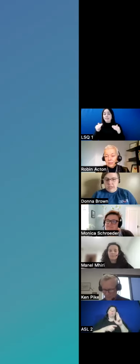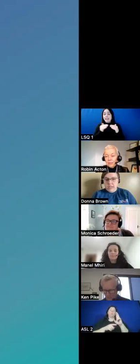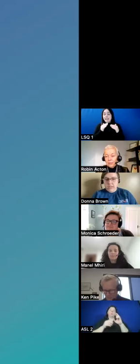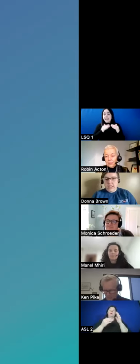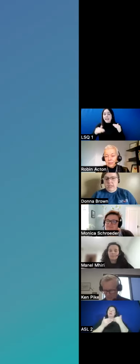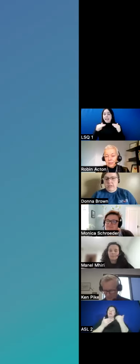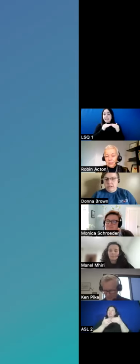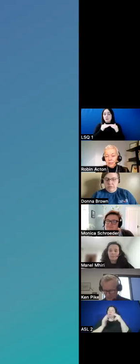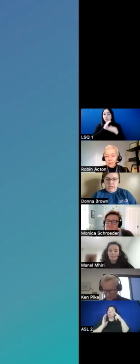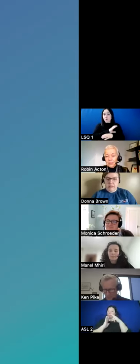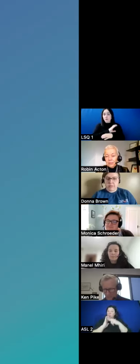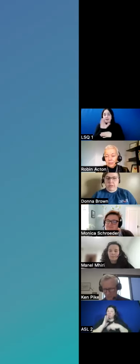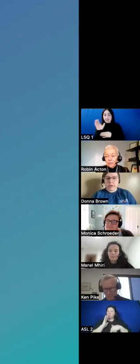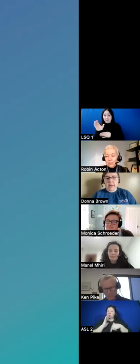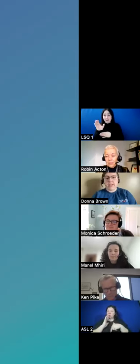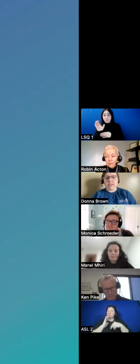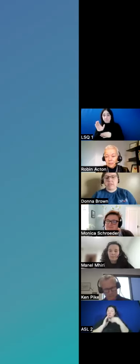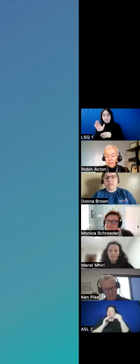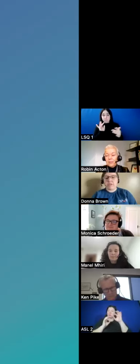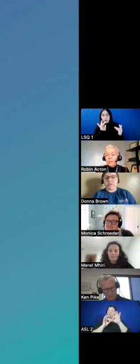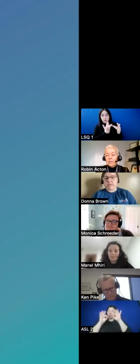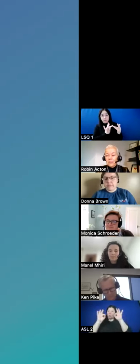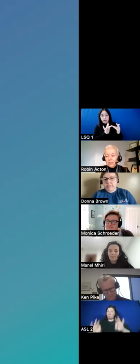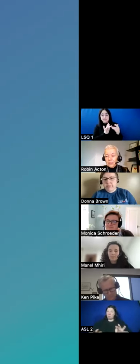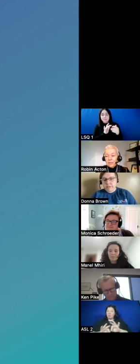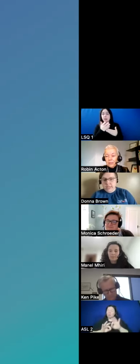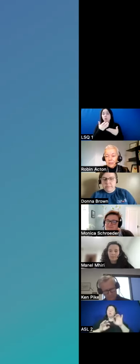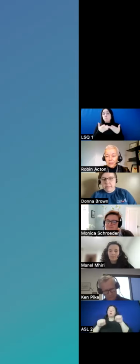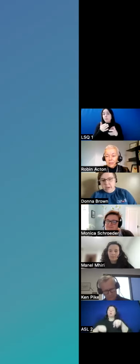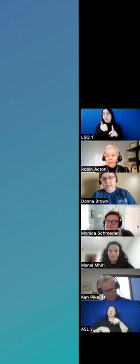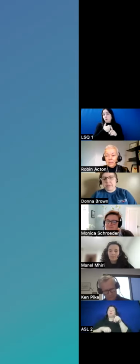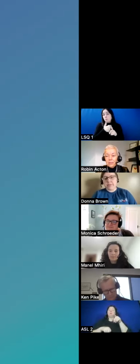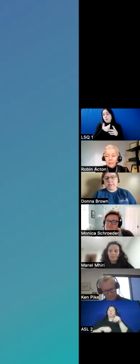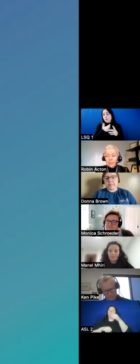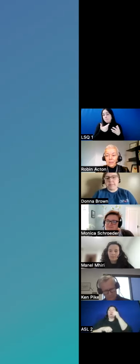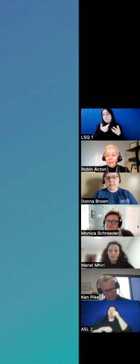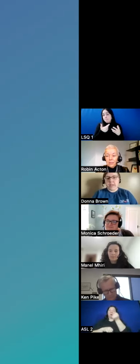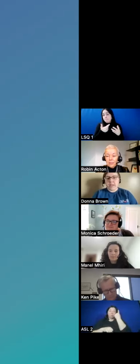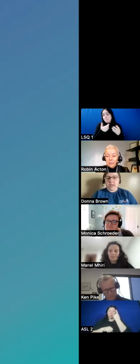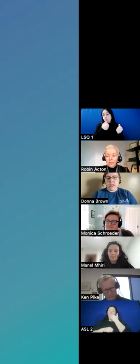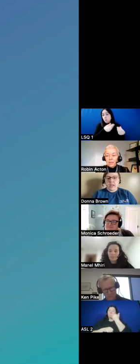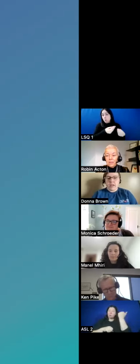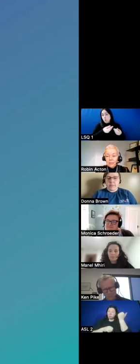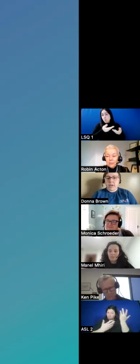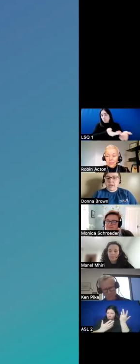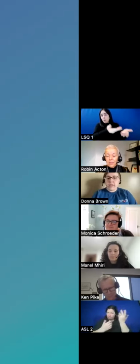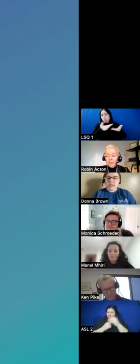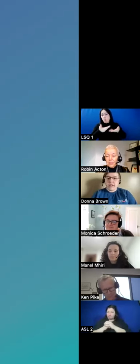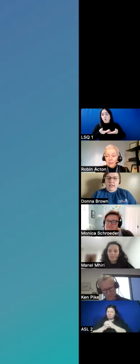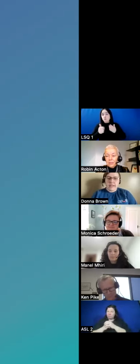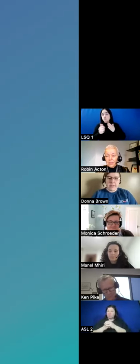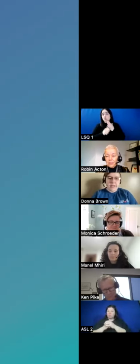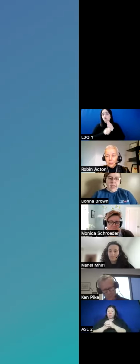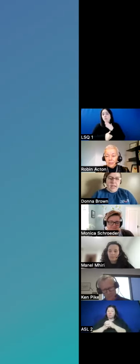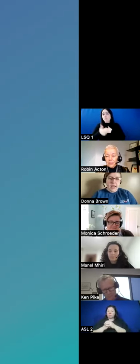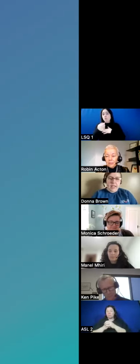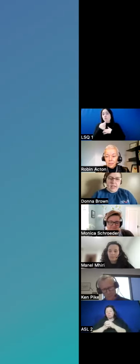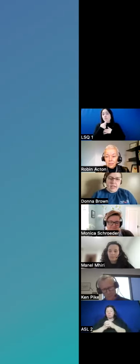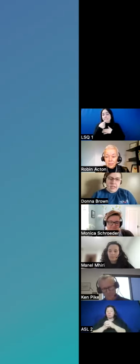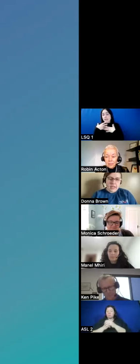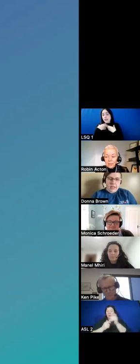peut-être vous donner une formation en format facile à lire pour que vous puissiez mieux le comprendre.